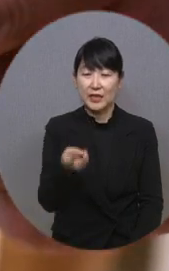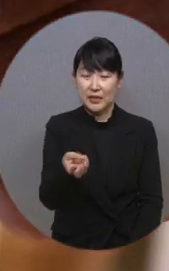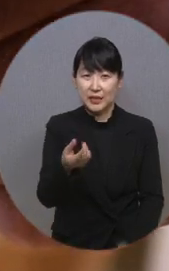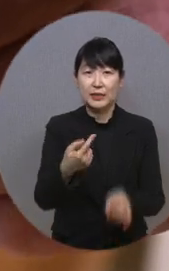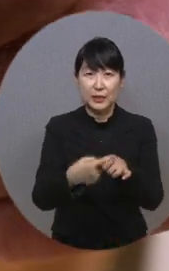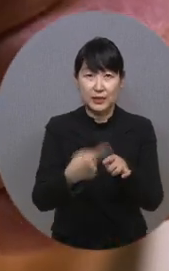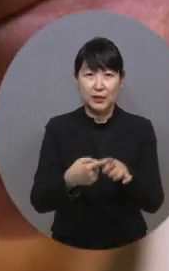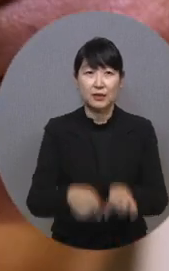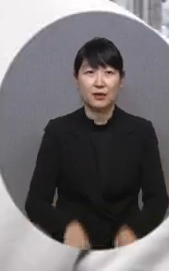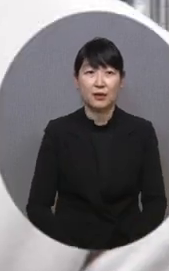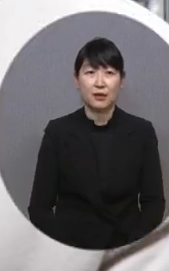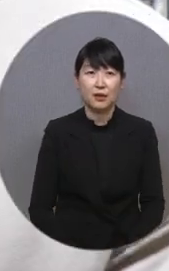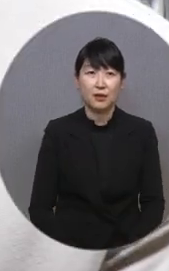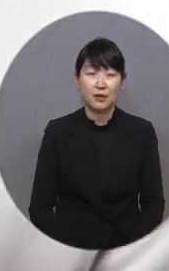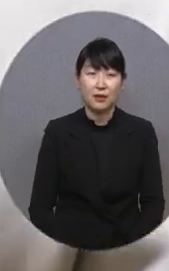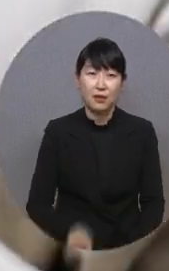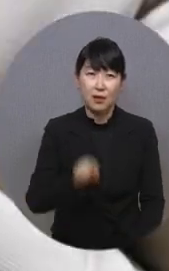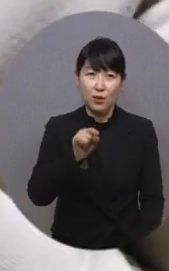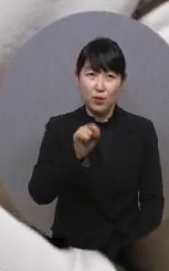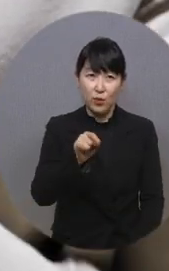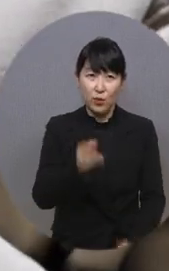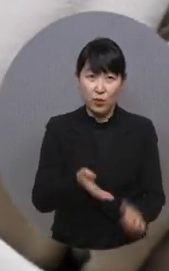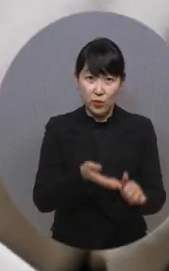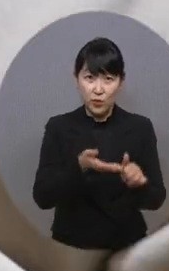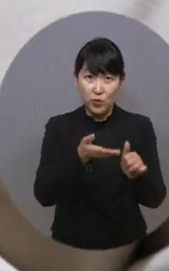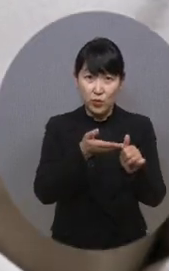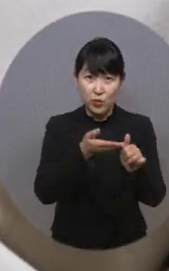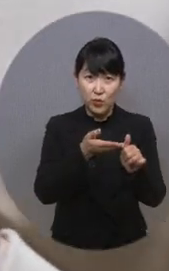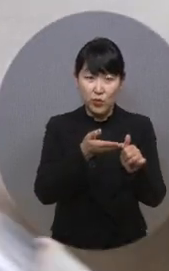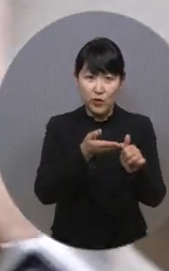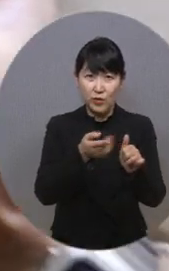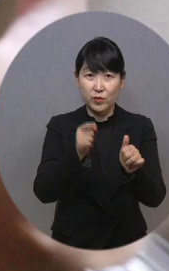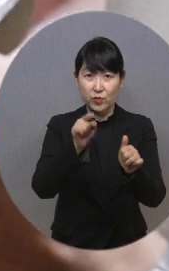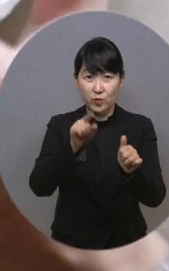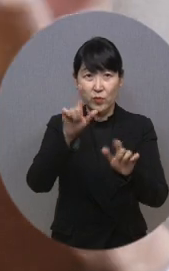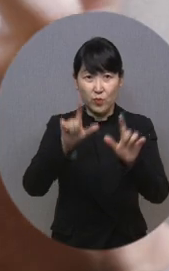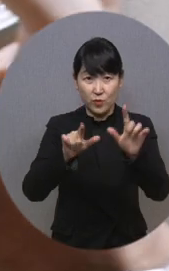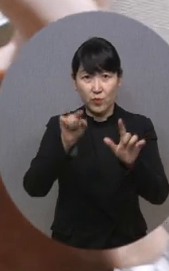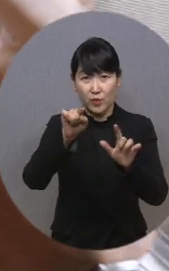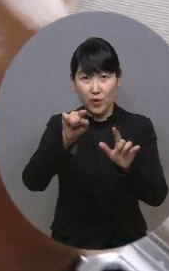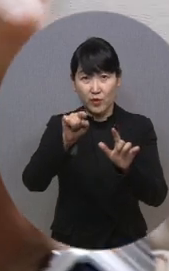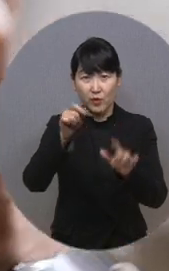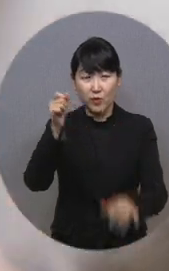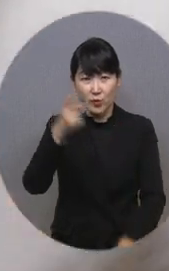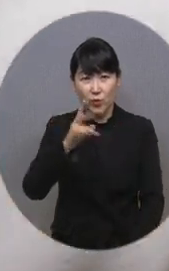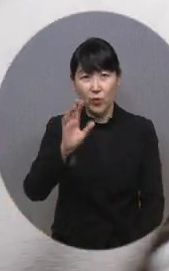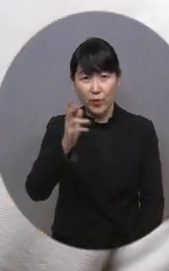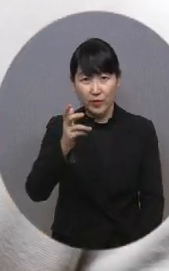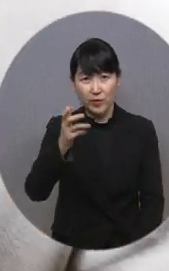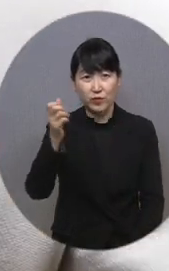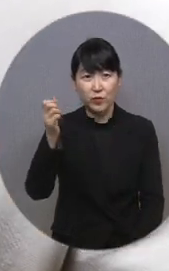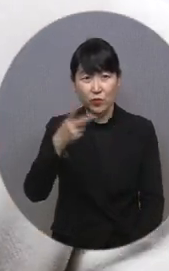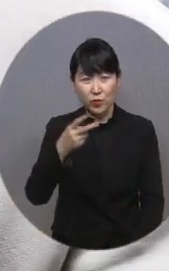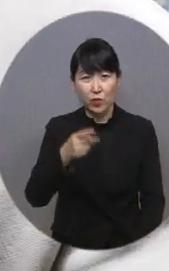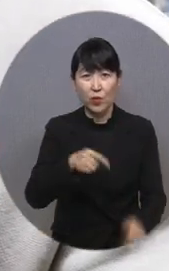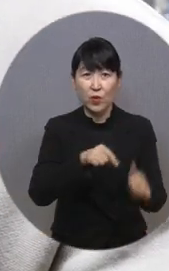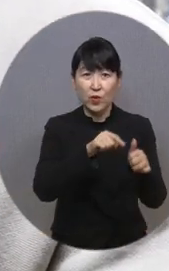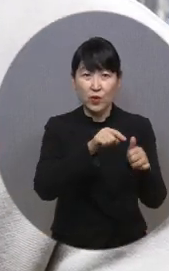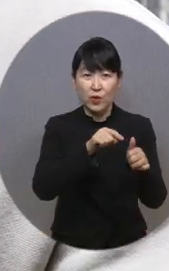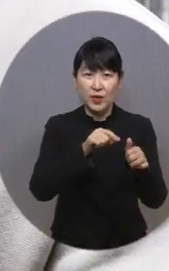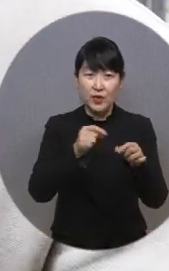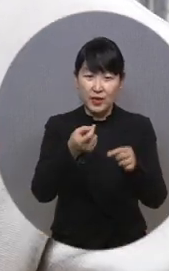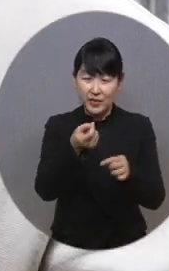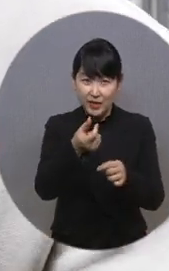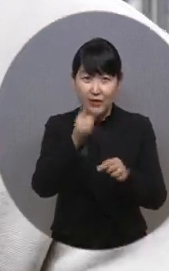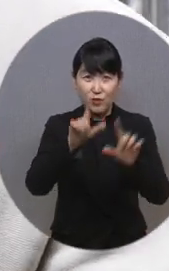이게 그러니까 요거를 키우면 요게 되고 얘를 또 잘라서 이렇게 해놓으면은 얘가 또 얘가